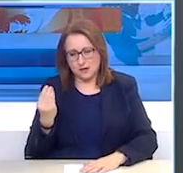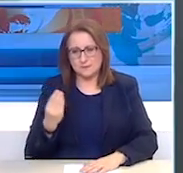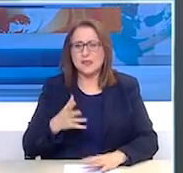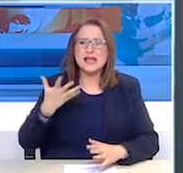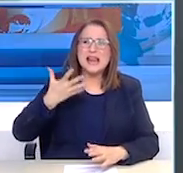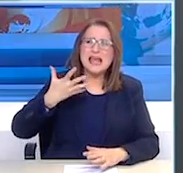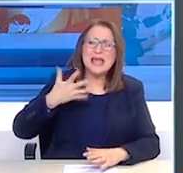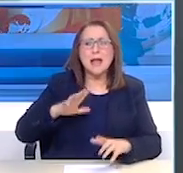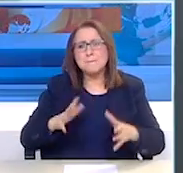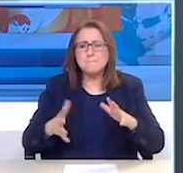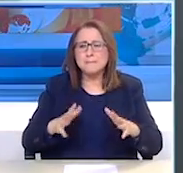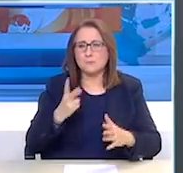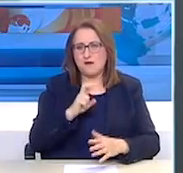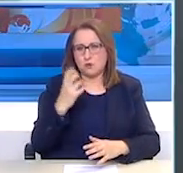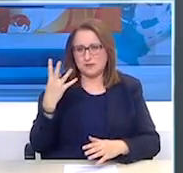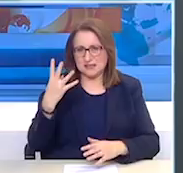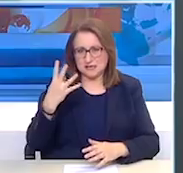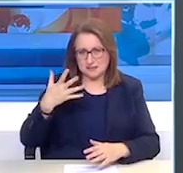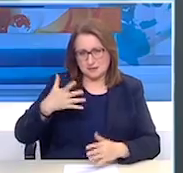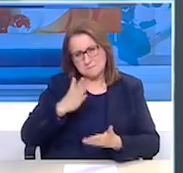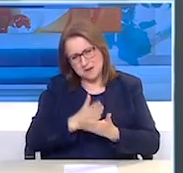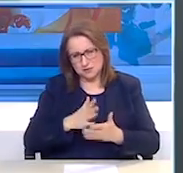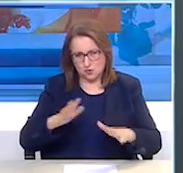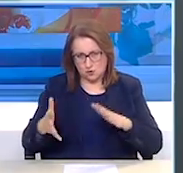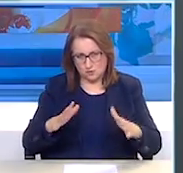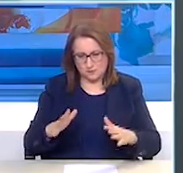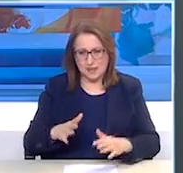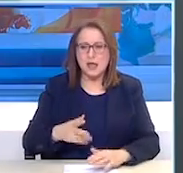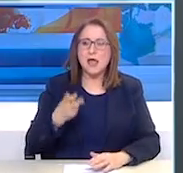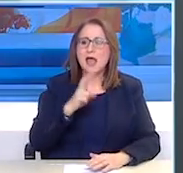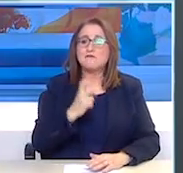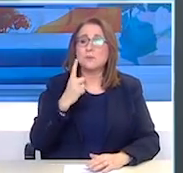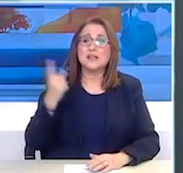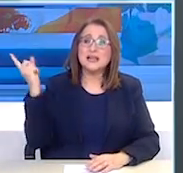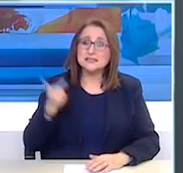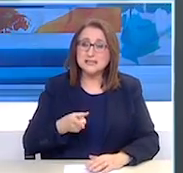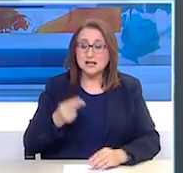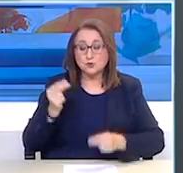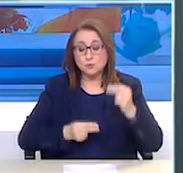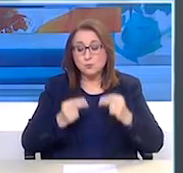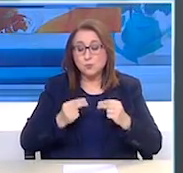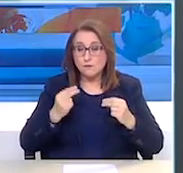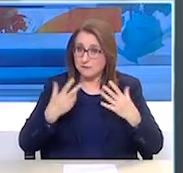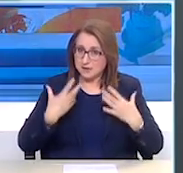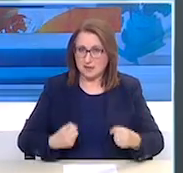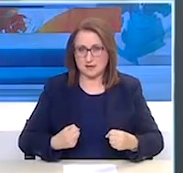έτη και το 91% είχαν κάποιο υποκείμενο νόσημα ή και ηλικία 70 ετών και άνω.